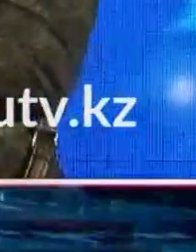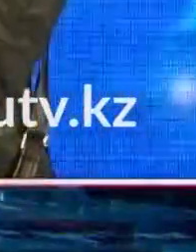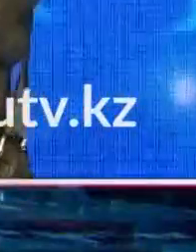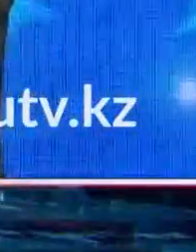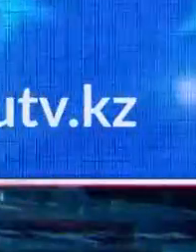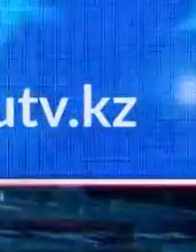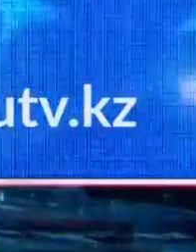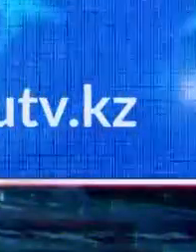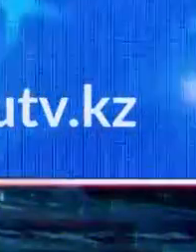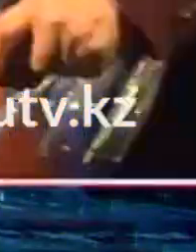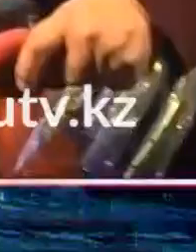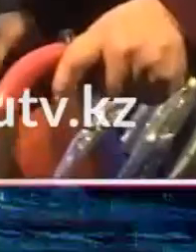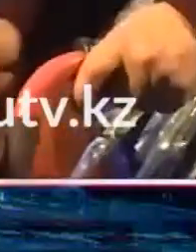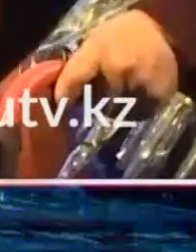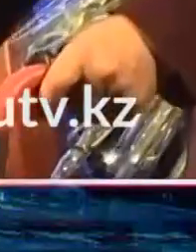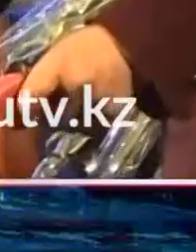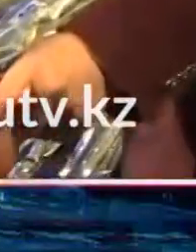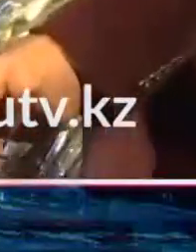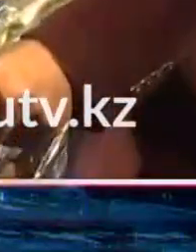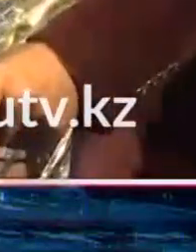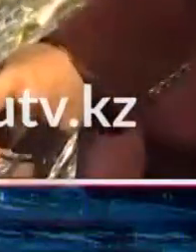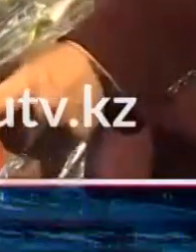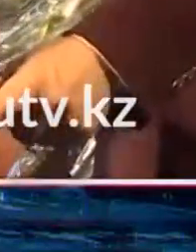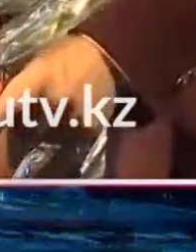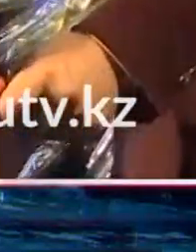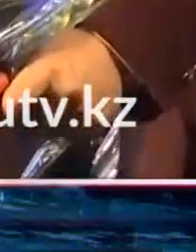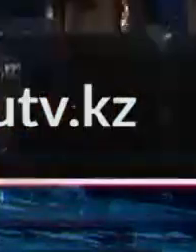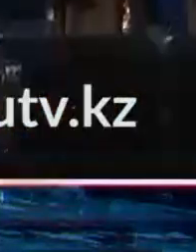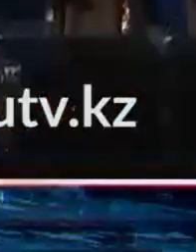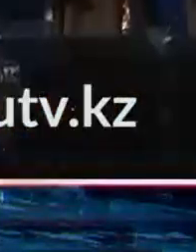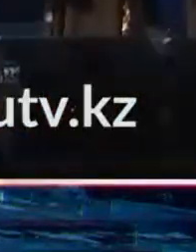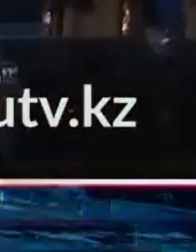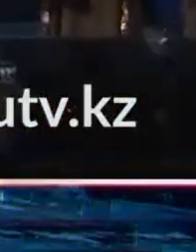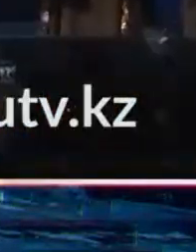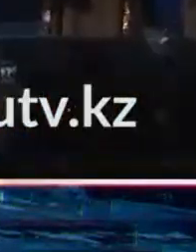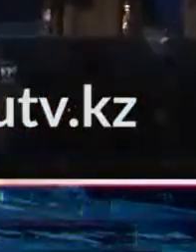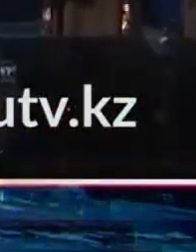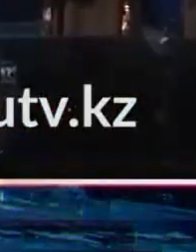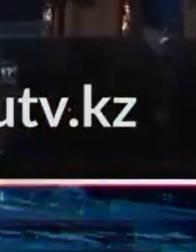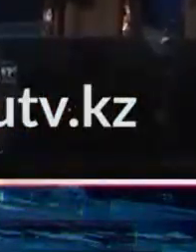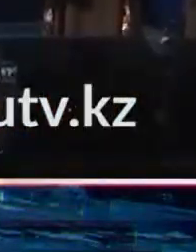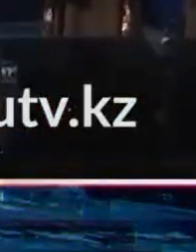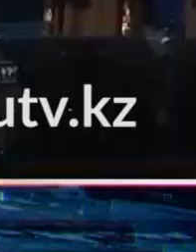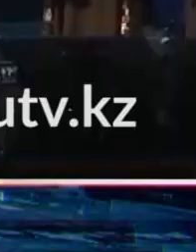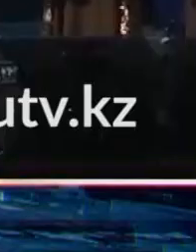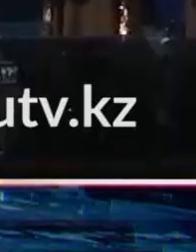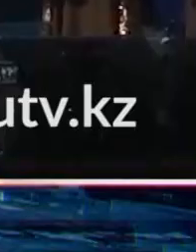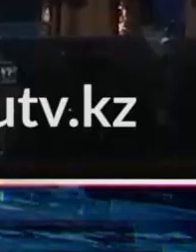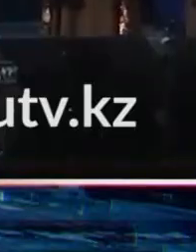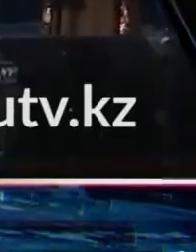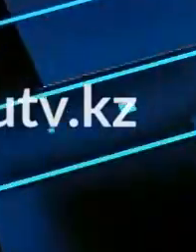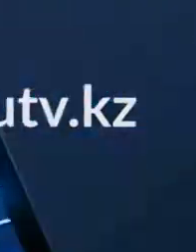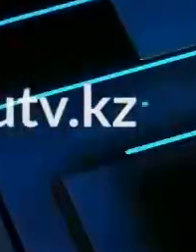Дарындар іске облыстық байқауы қорытындыланды. Облыс әкімдігінің қолдауымен ұйымдастырылған сайысқа өңірден 27 өнерпаз